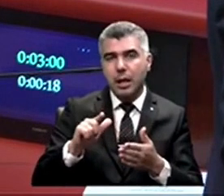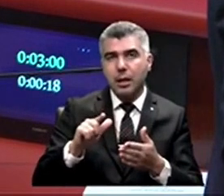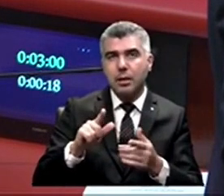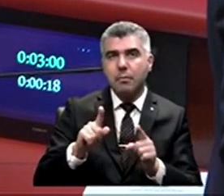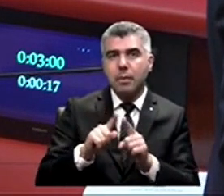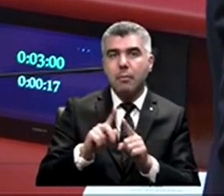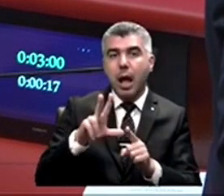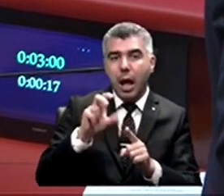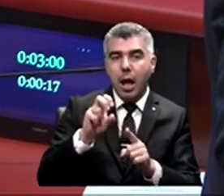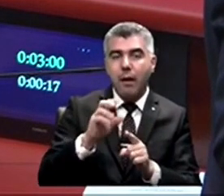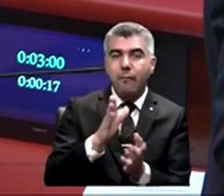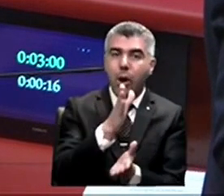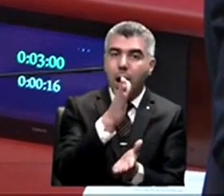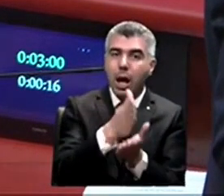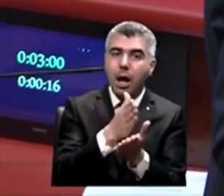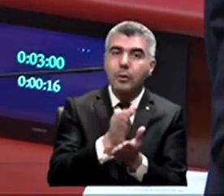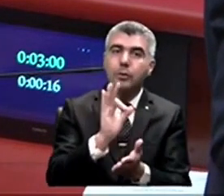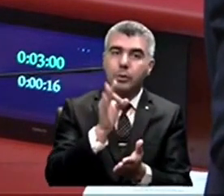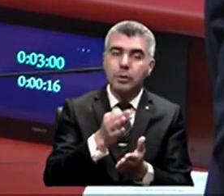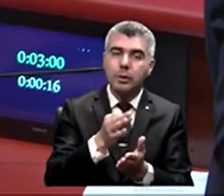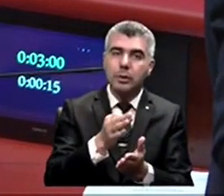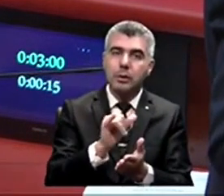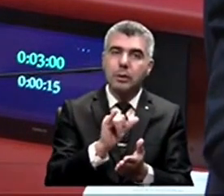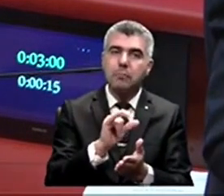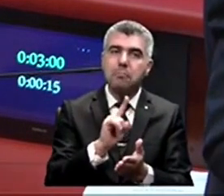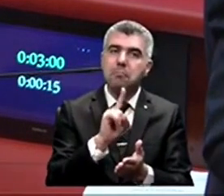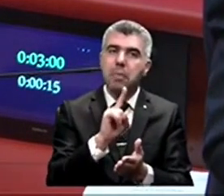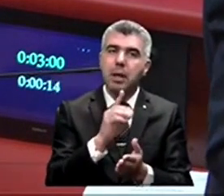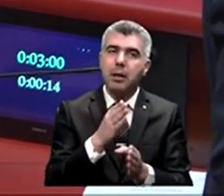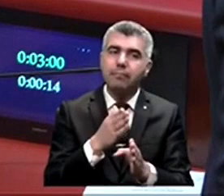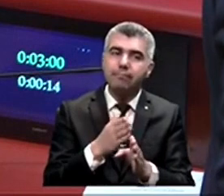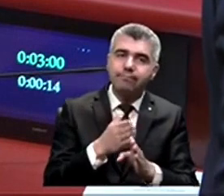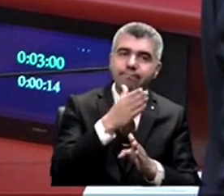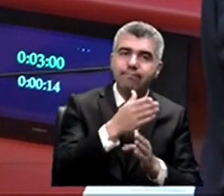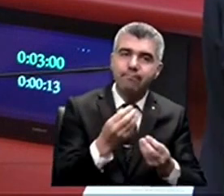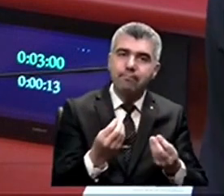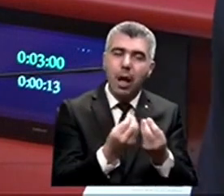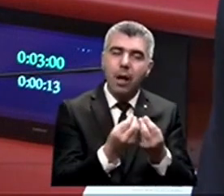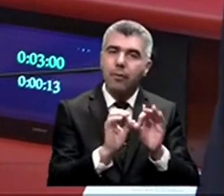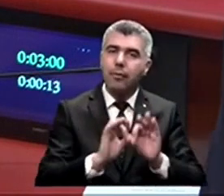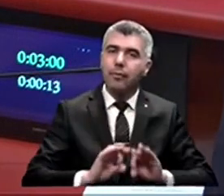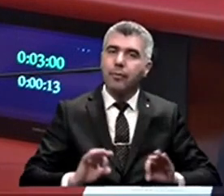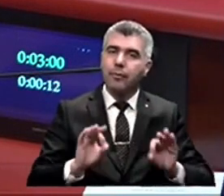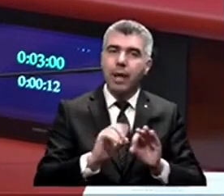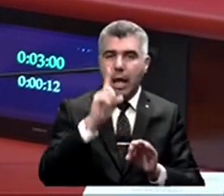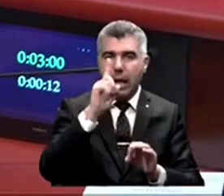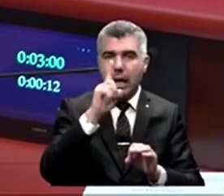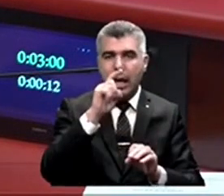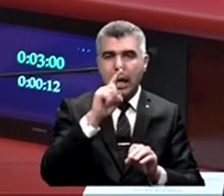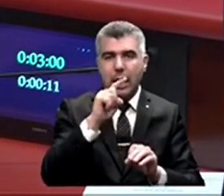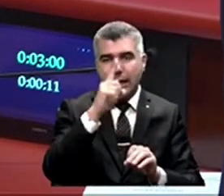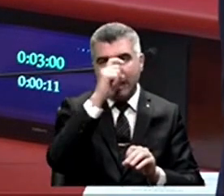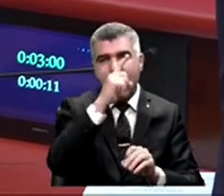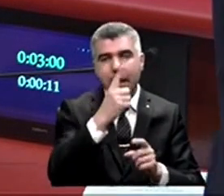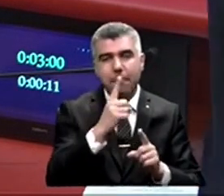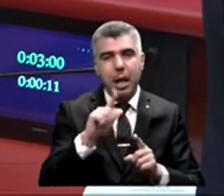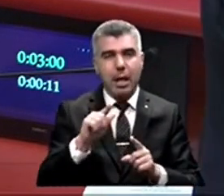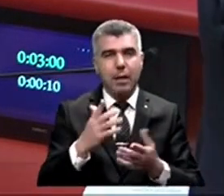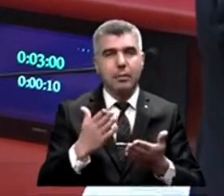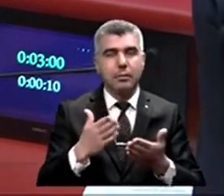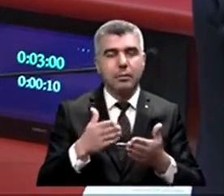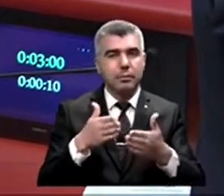كيعرفوا الحق ولكن ما كيتبعوش دائما، لذلك كاينه صعوبات. يعني الان الكلام